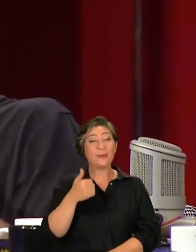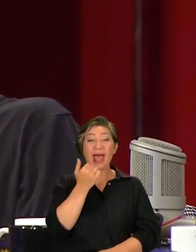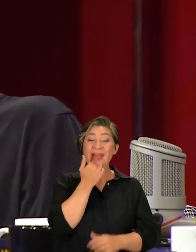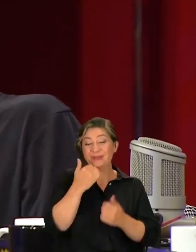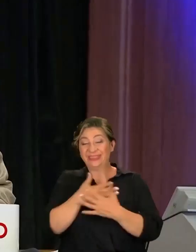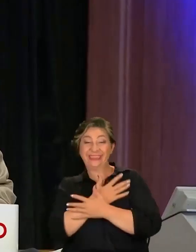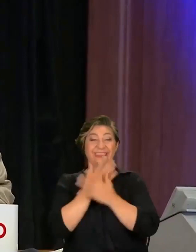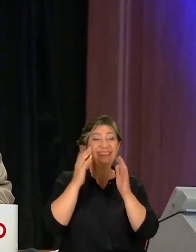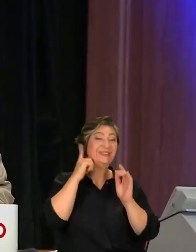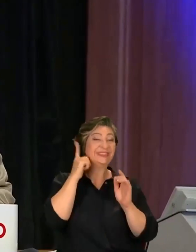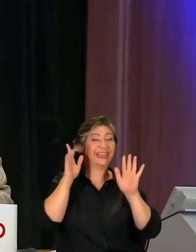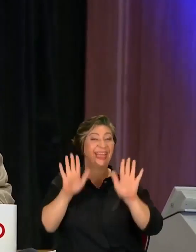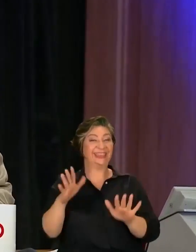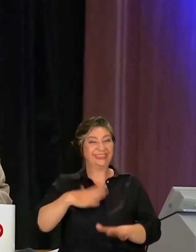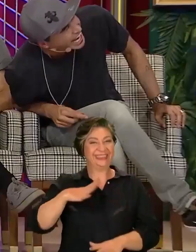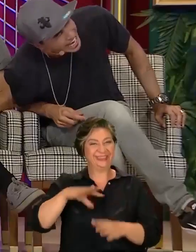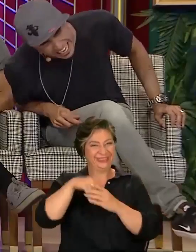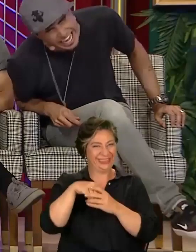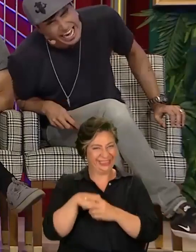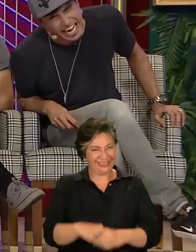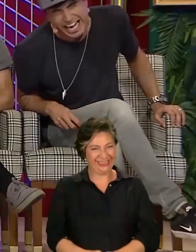yıldızı olarak kalmak istediğim için.